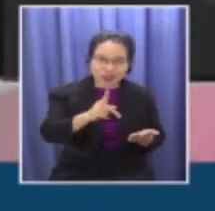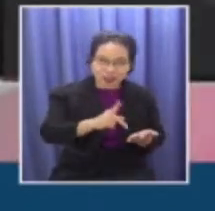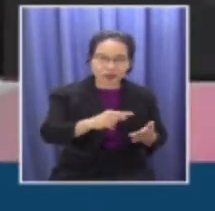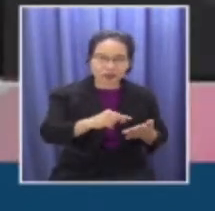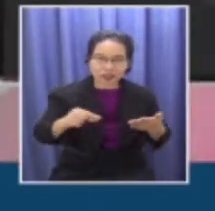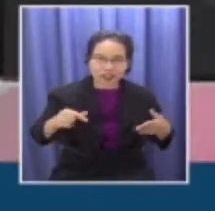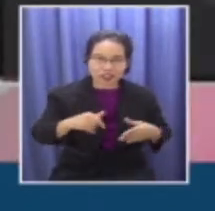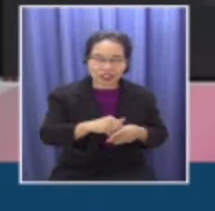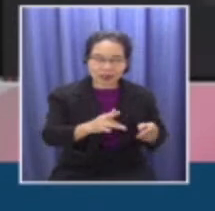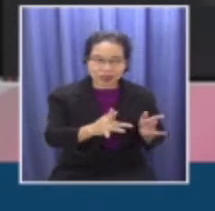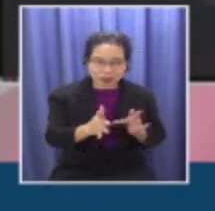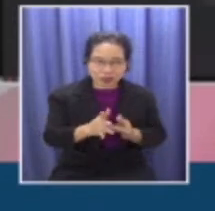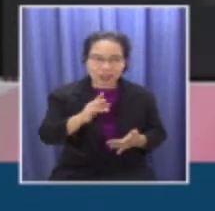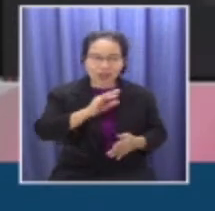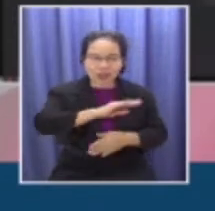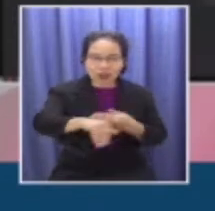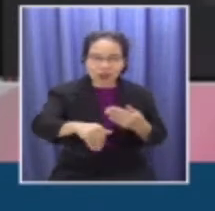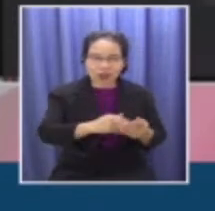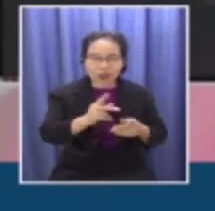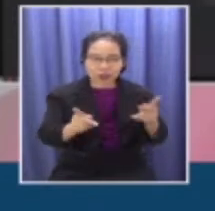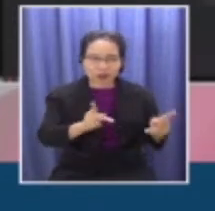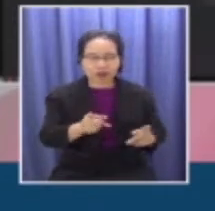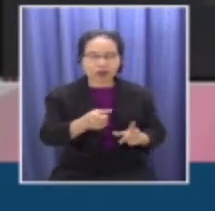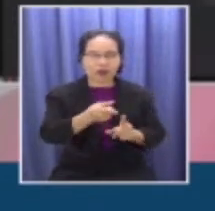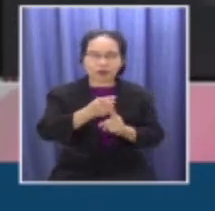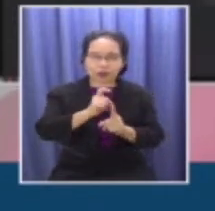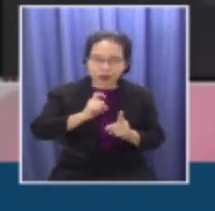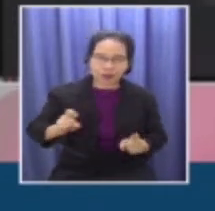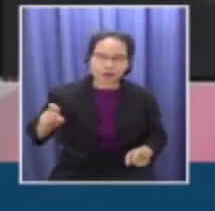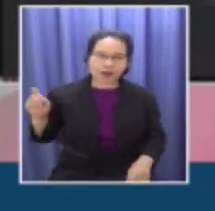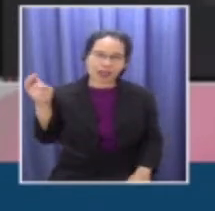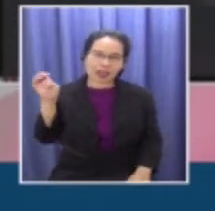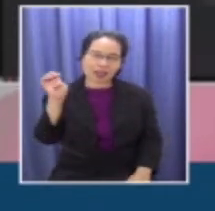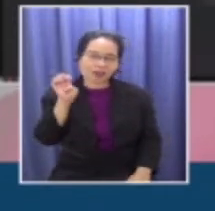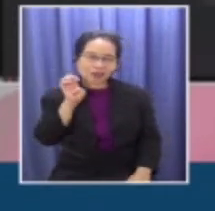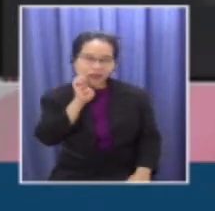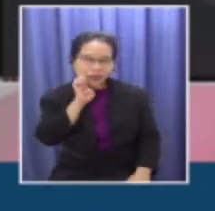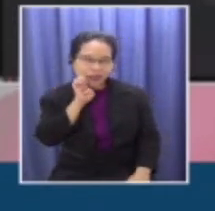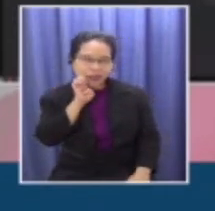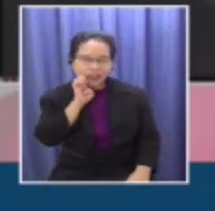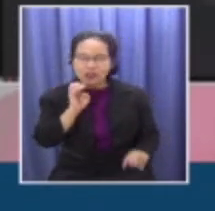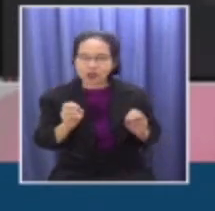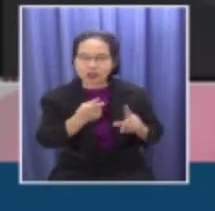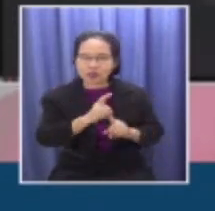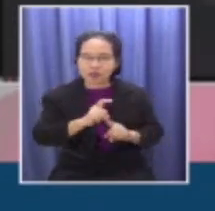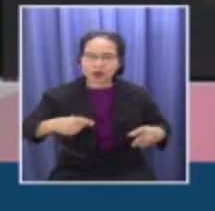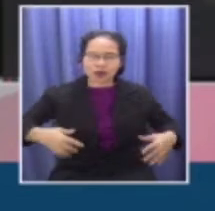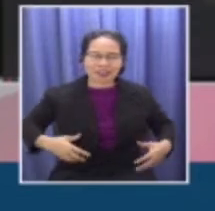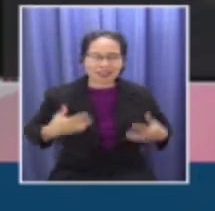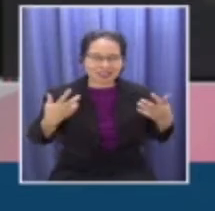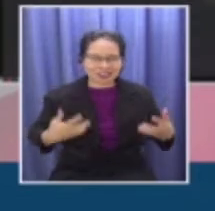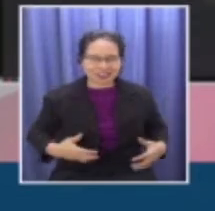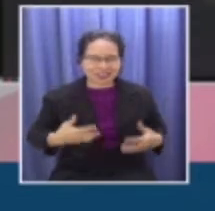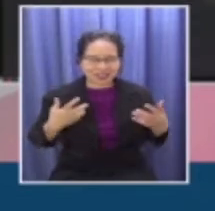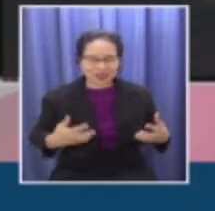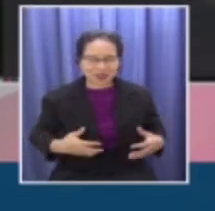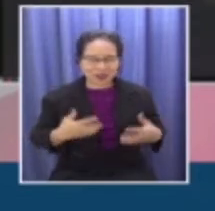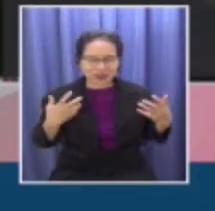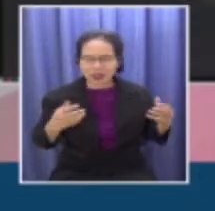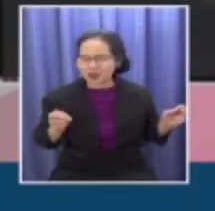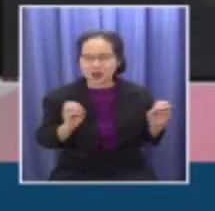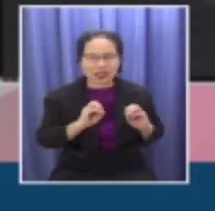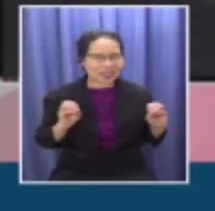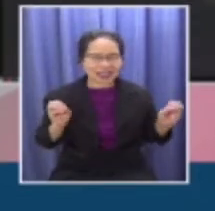mu nti Hawa anaasɛ Eve mu na nipa nyinaa firi na abodom nyansa pɛ de suafoɔ adi ho